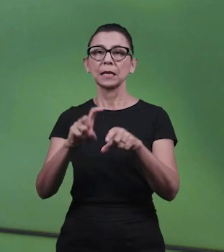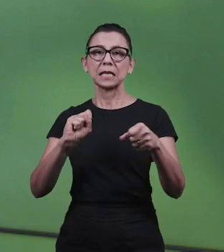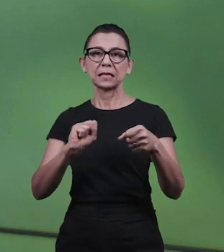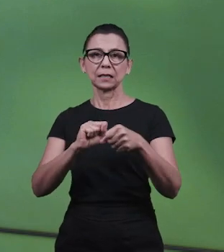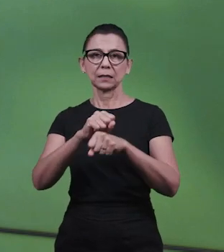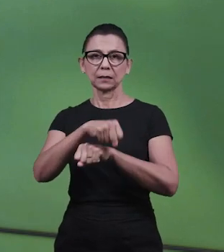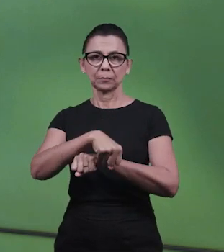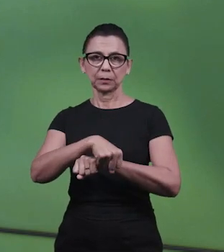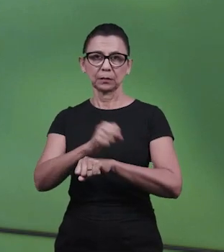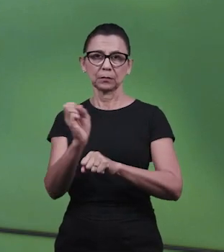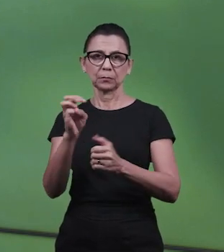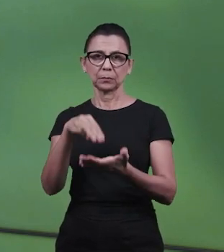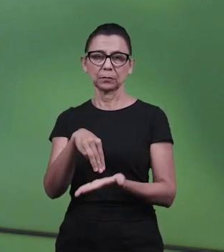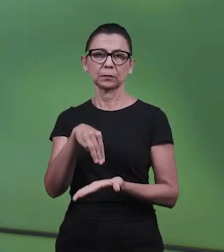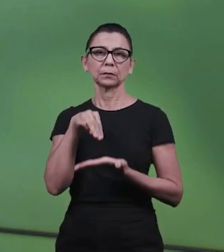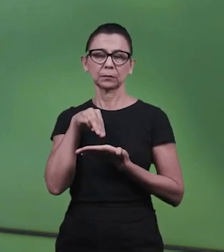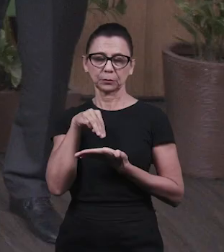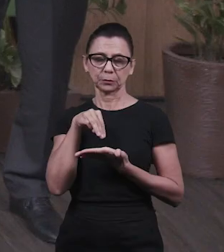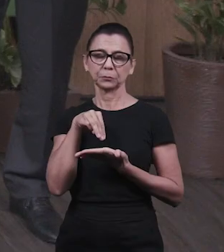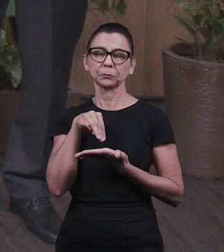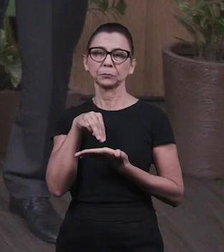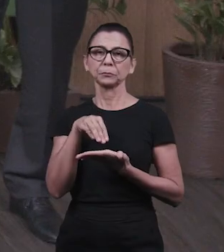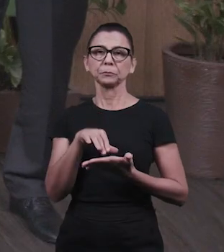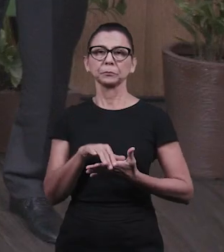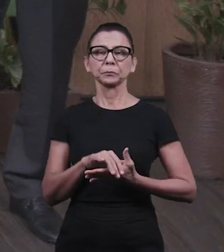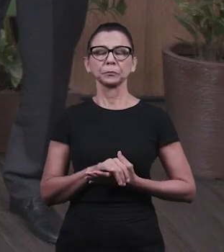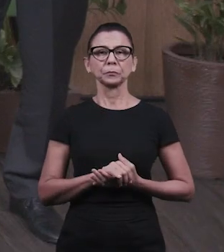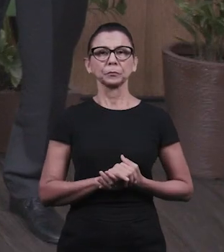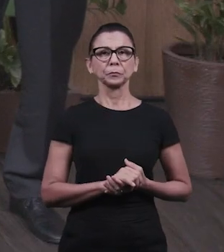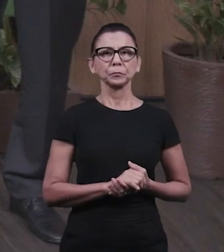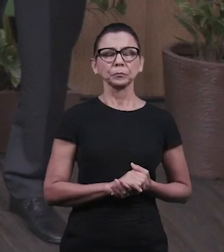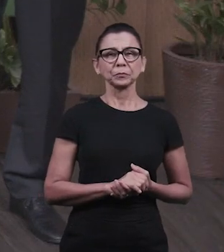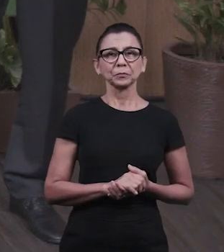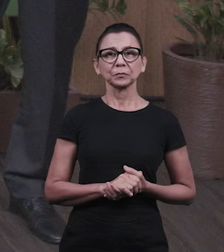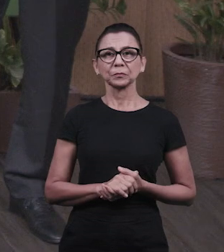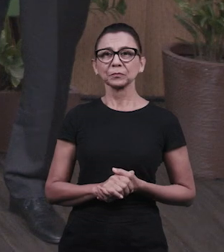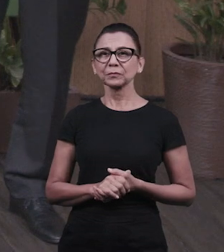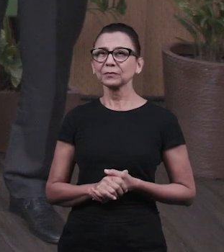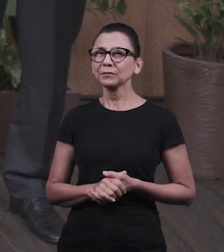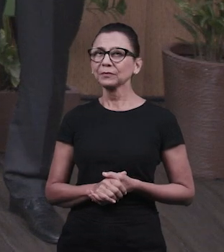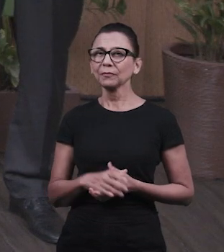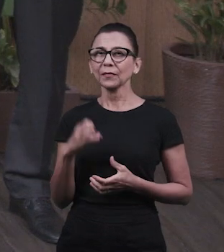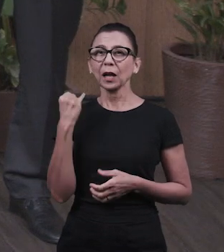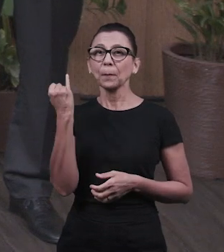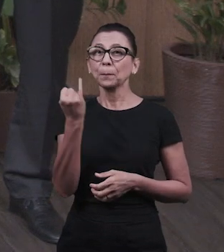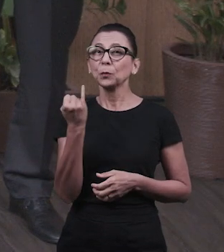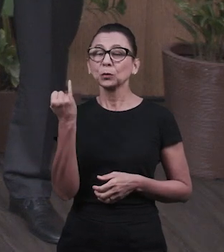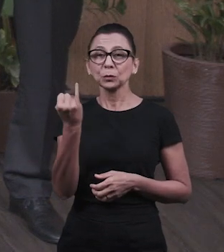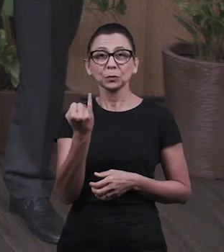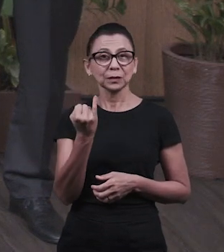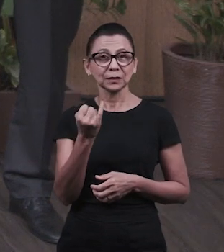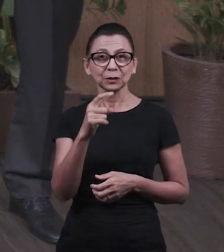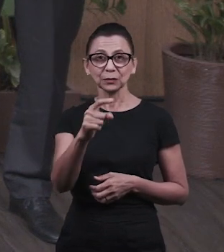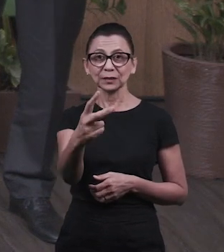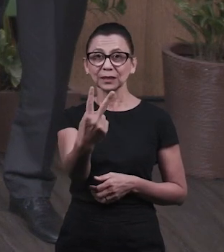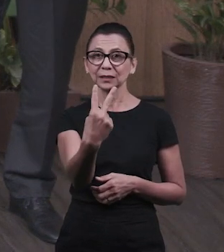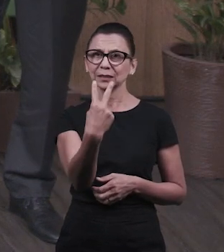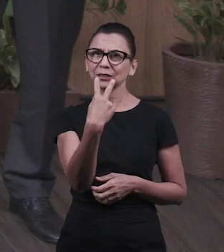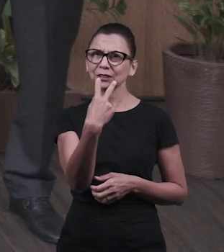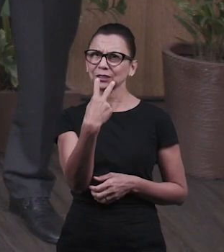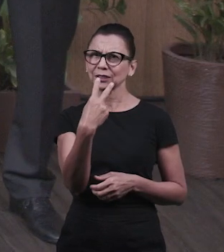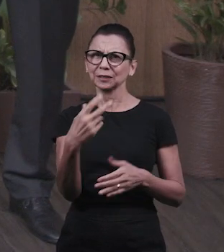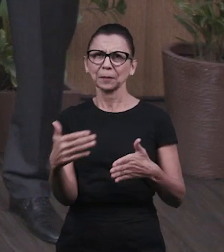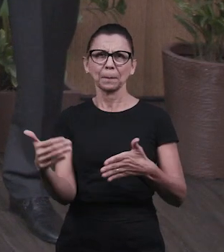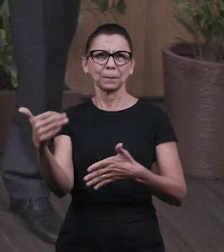школе и семинара Христианской Церкви Маранафа. Нам очень важно ваше участие, и